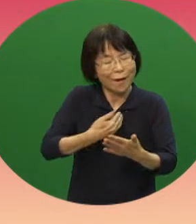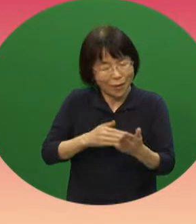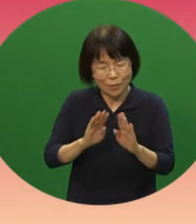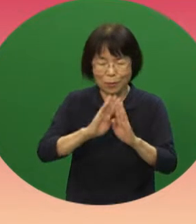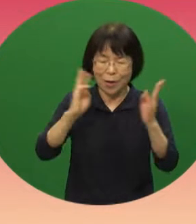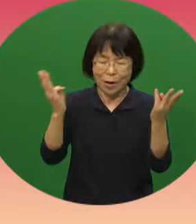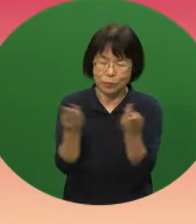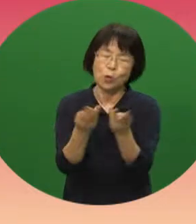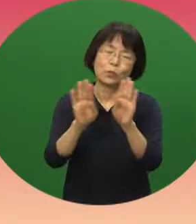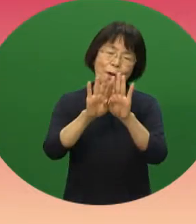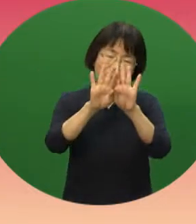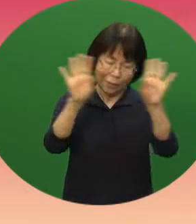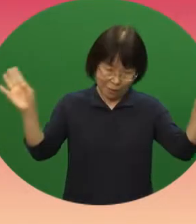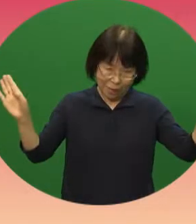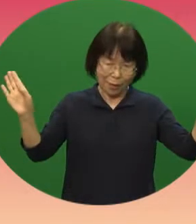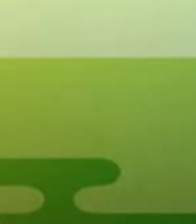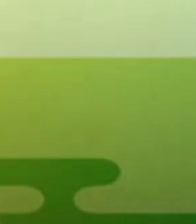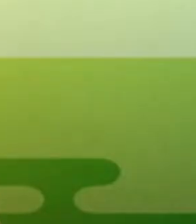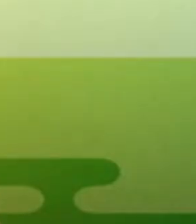じられる空間になっています。